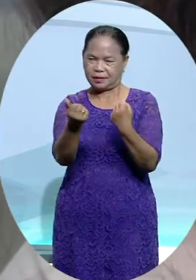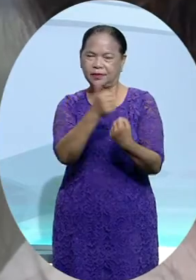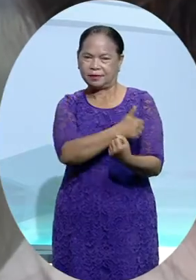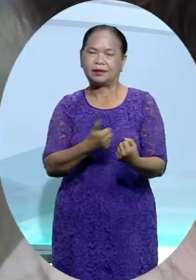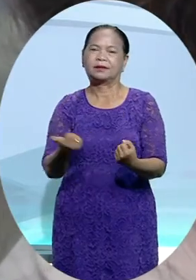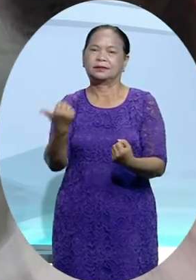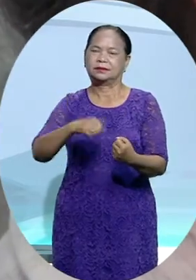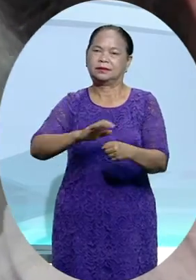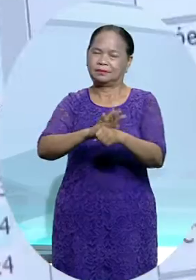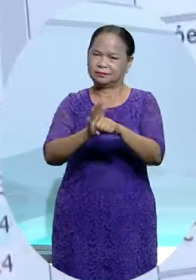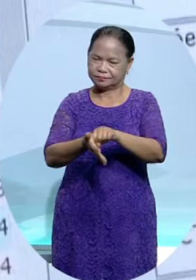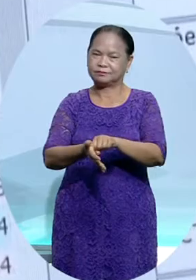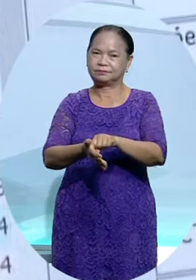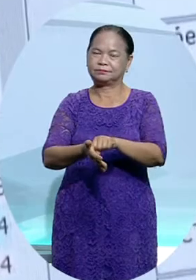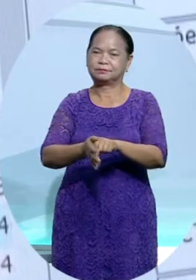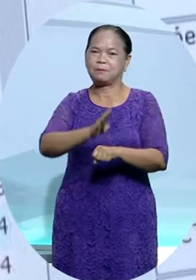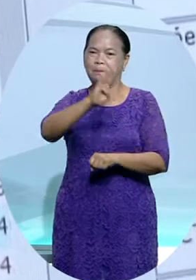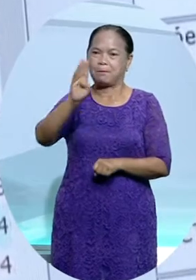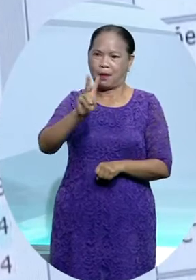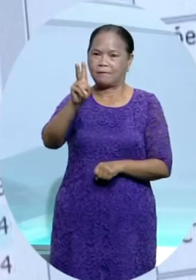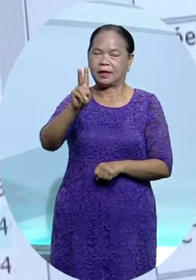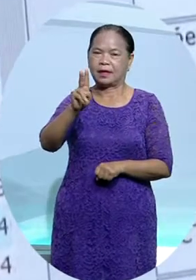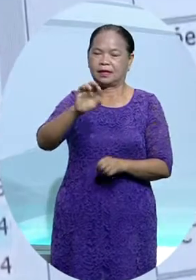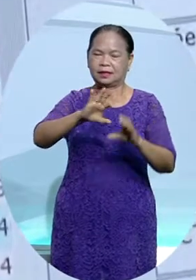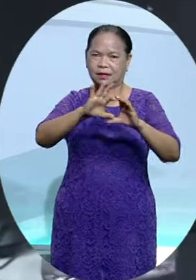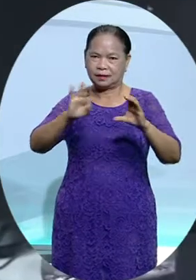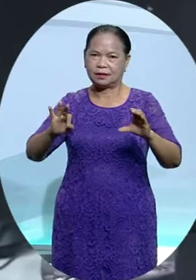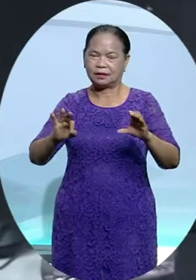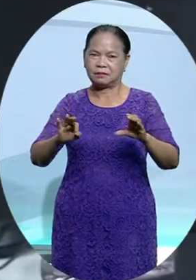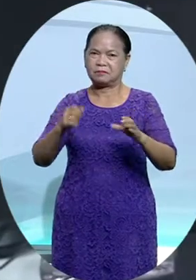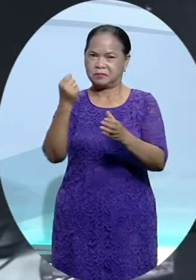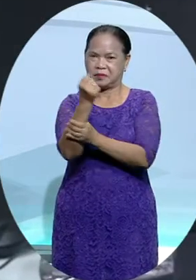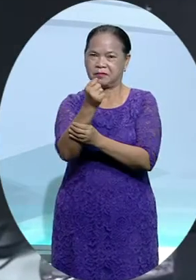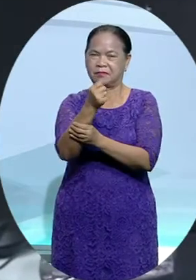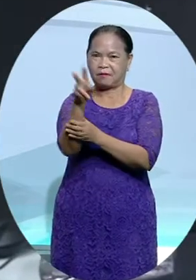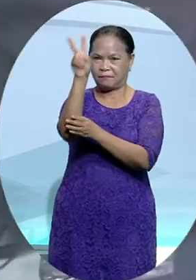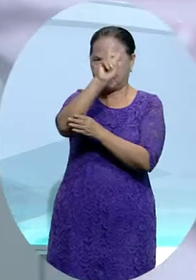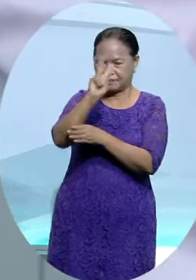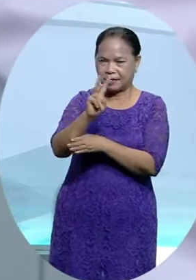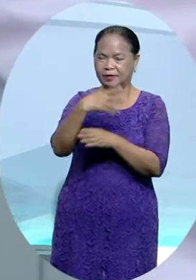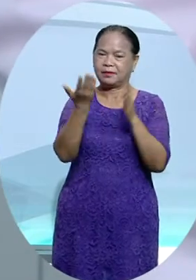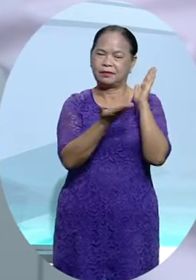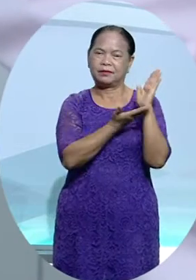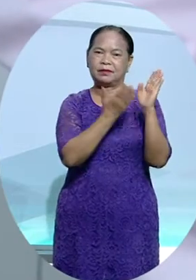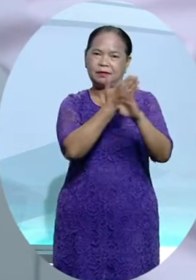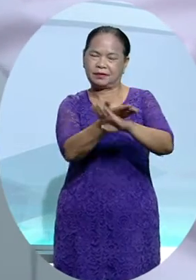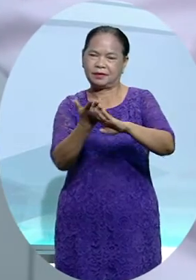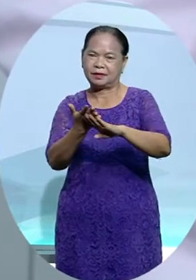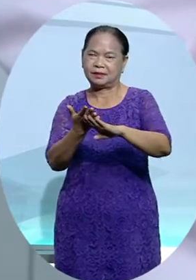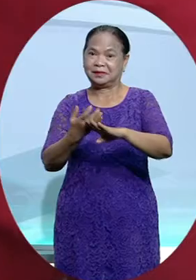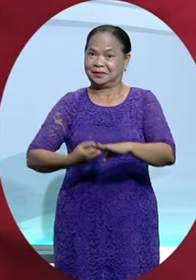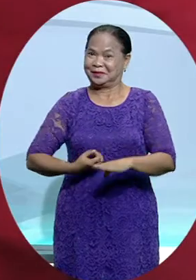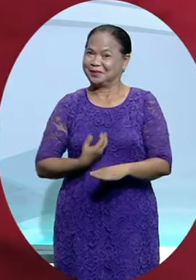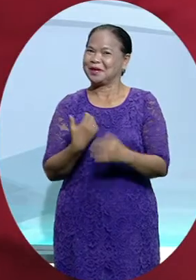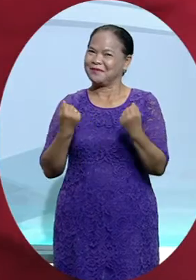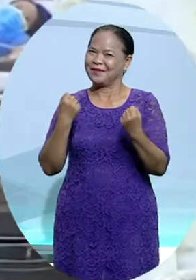hình dịch bệnh, mới đây, Bảo Việt Nhân Thọ, công ty bảo hiểm có thị phần lớn nhất Việt Nam, đã cho ra mắt sản phẩm An Vui Sống Khỏe, gia